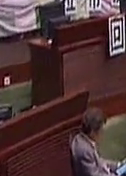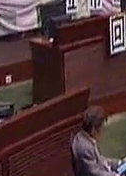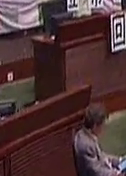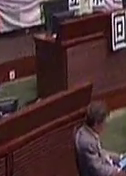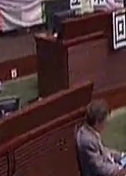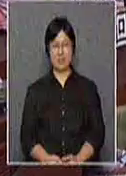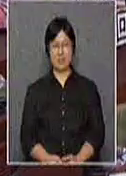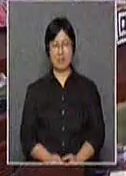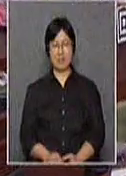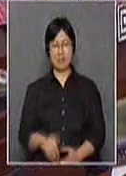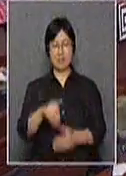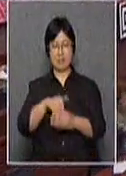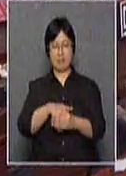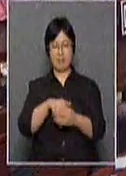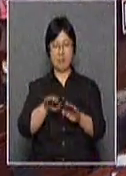開始表決。